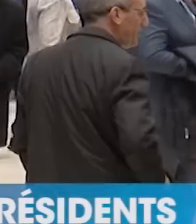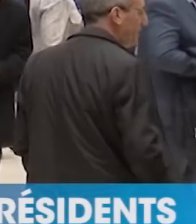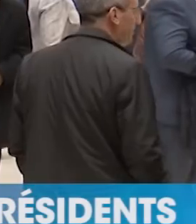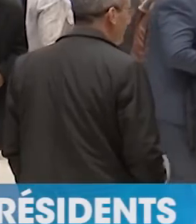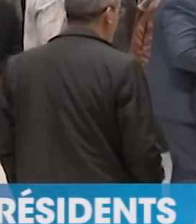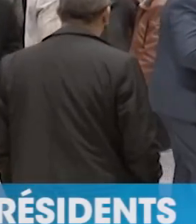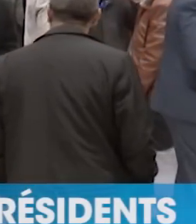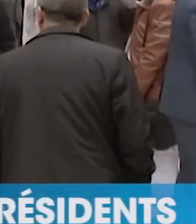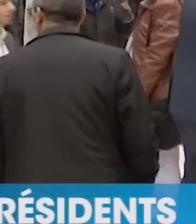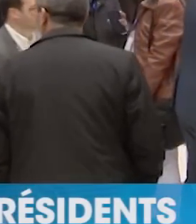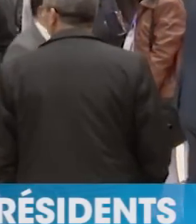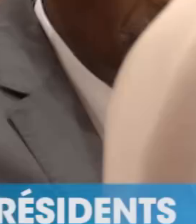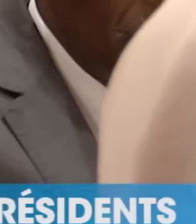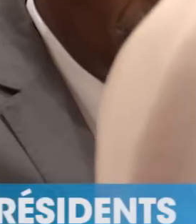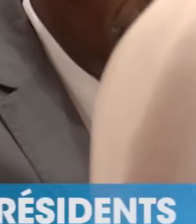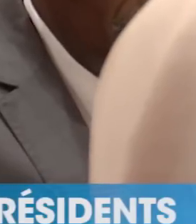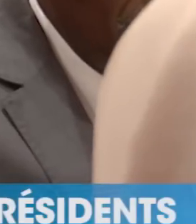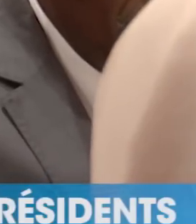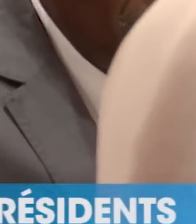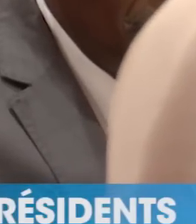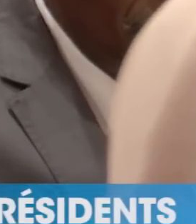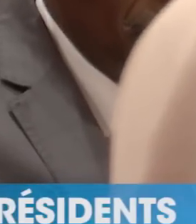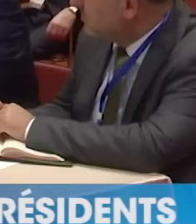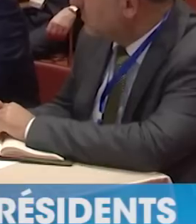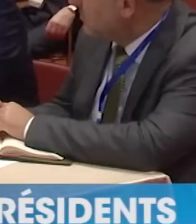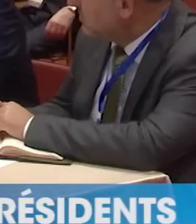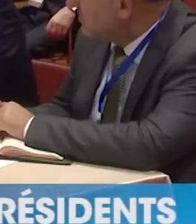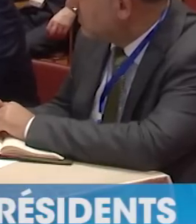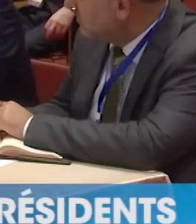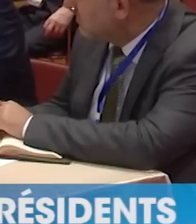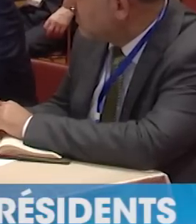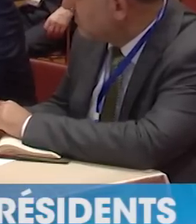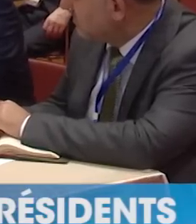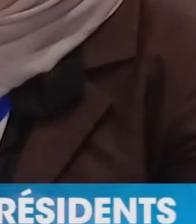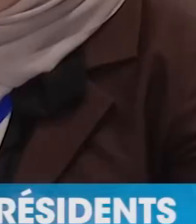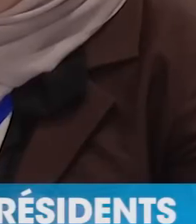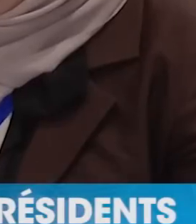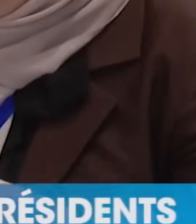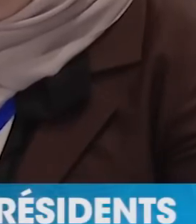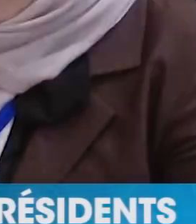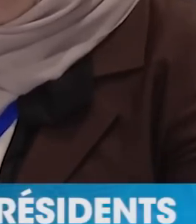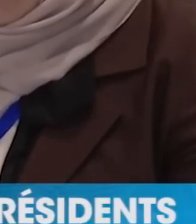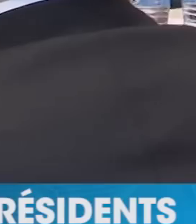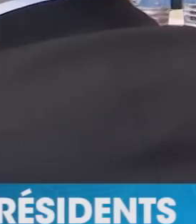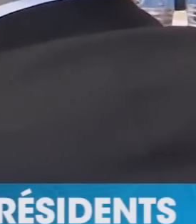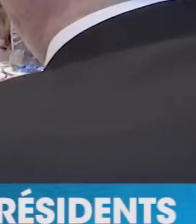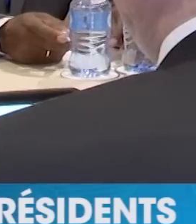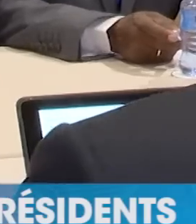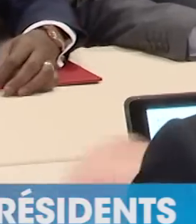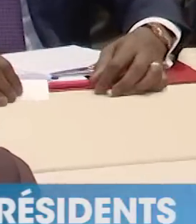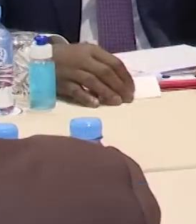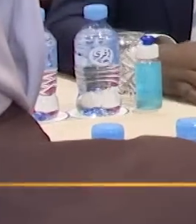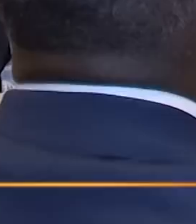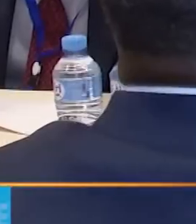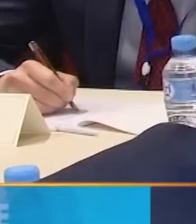d'institutions parlementaires. Rencontre en marge de la 17e conférence de l'Union parlementaire des pays membres de